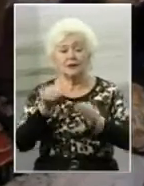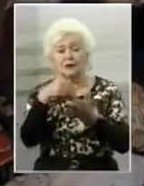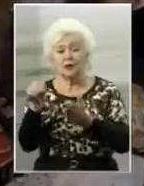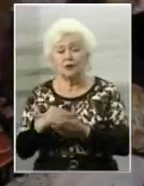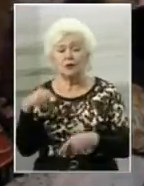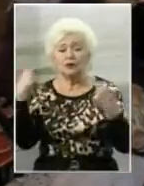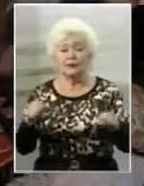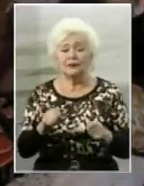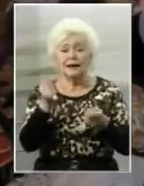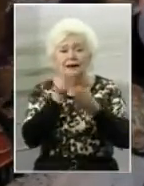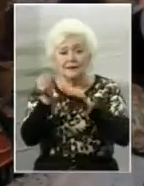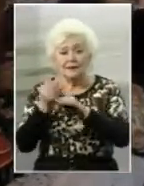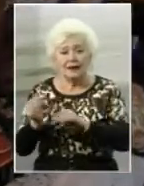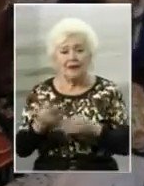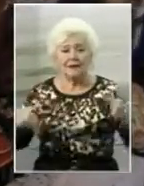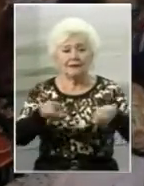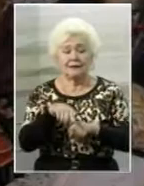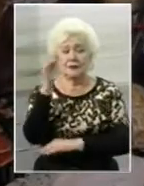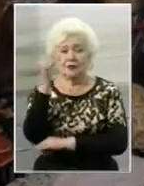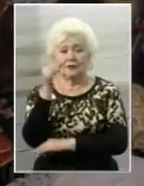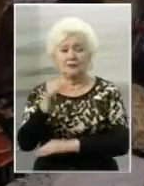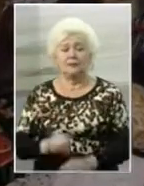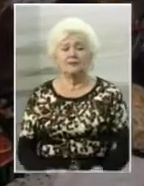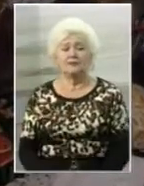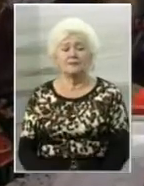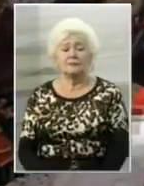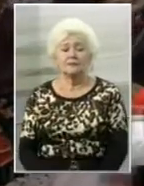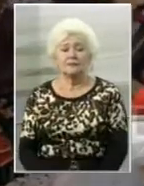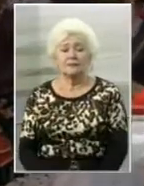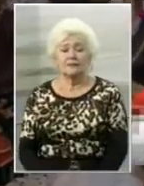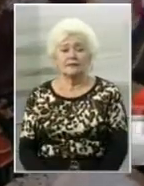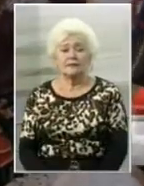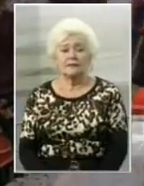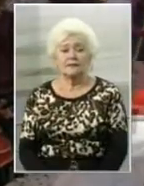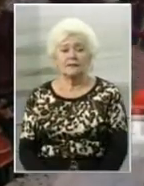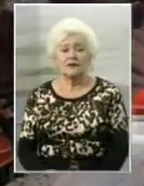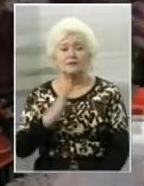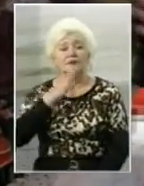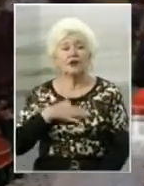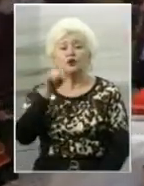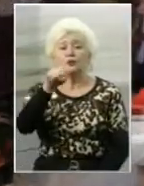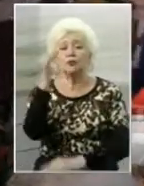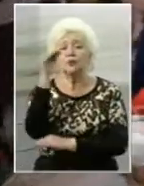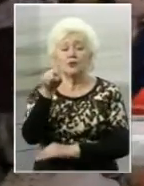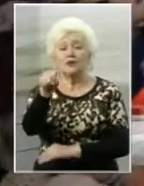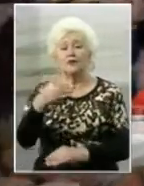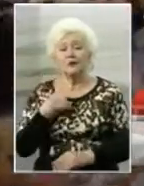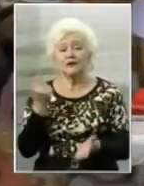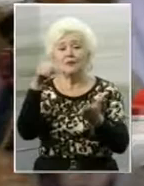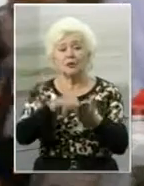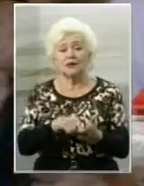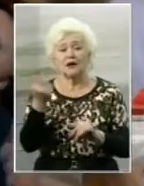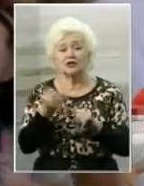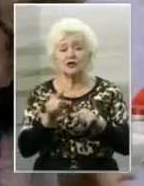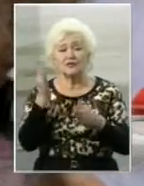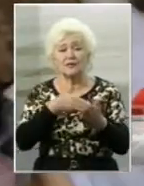аукціонах деталі з таких же ляльок. Люблю ще ось цю. Люблю цю ляльку. Вона до мене потрапила зовсім